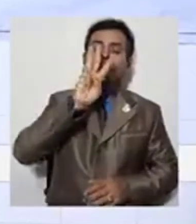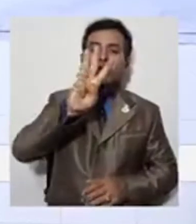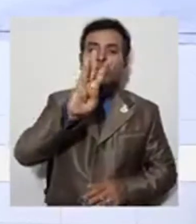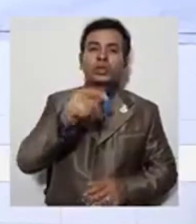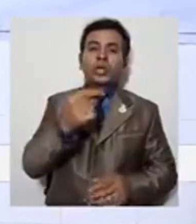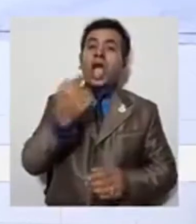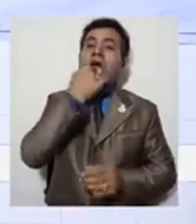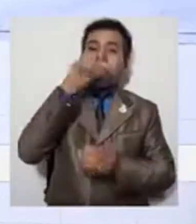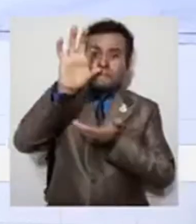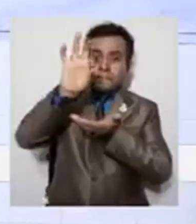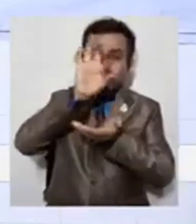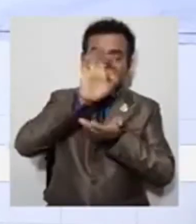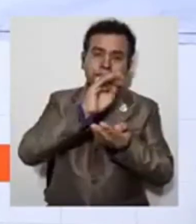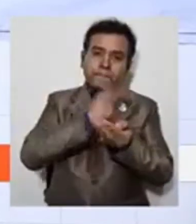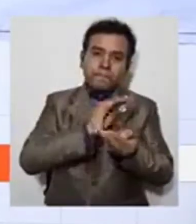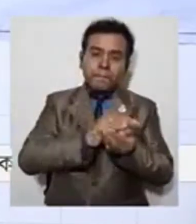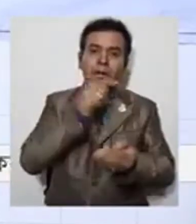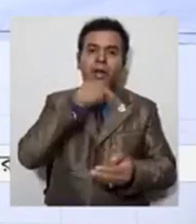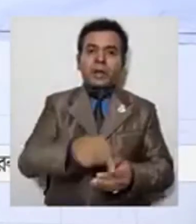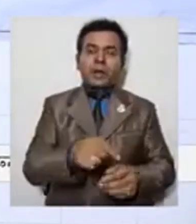বেশি যার পরিমাণ হলো